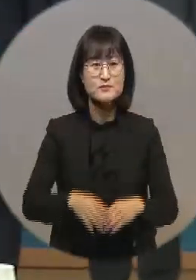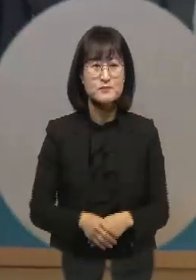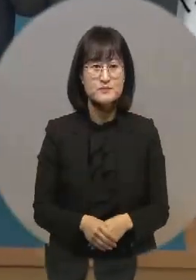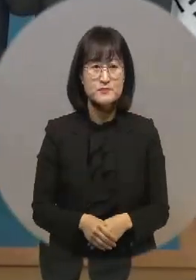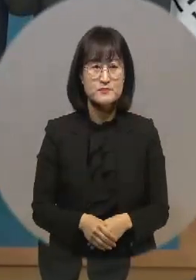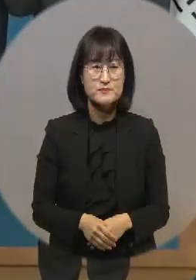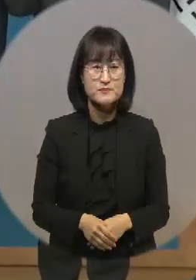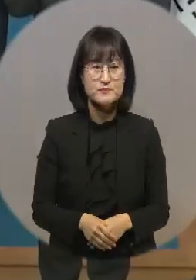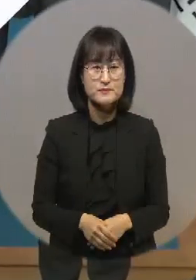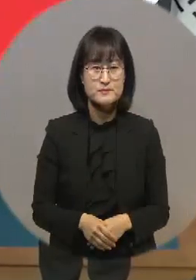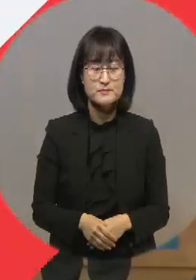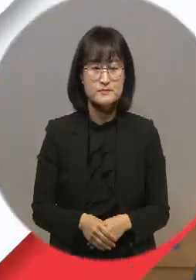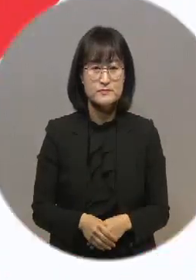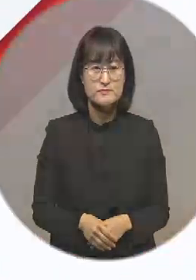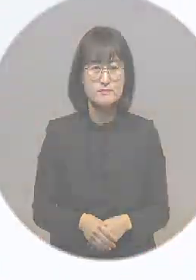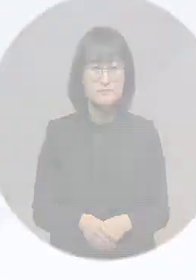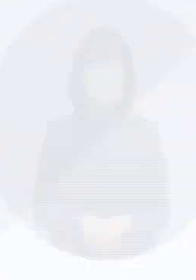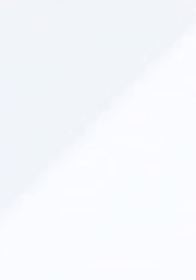진행했습니다.